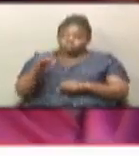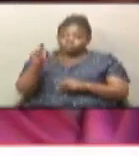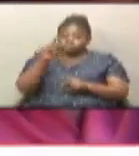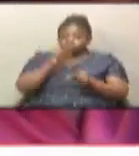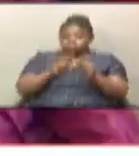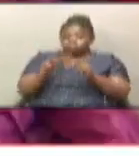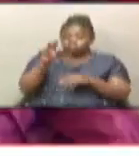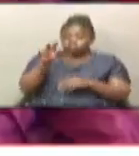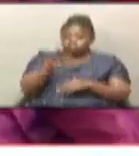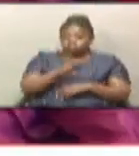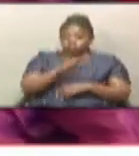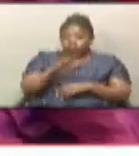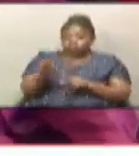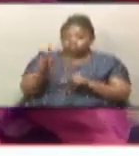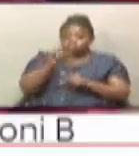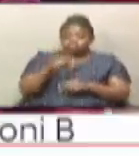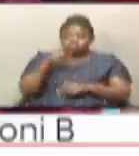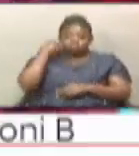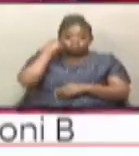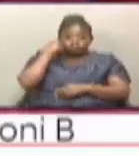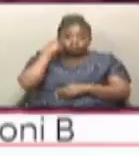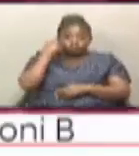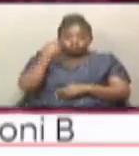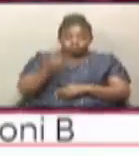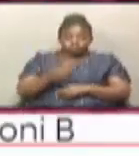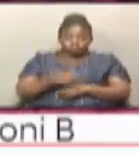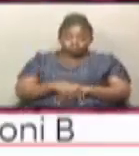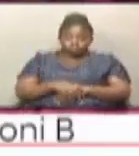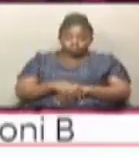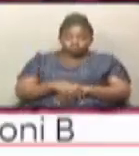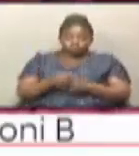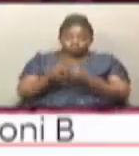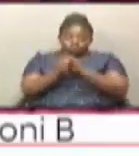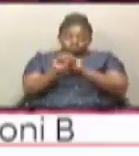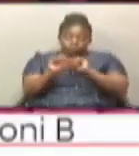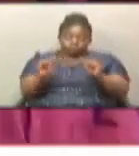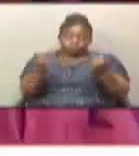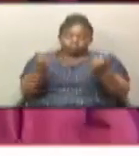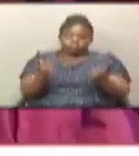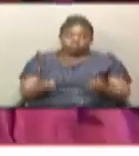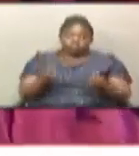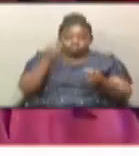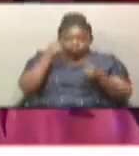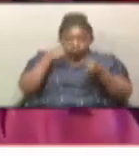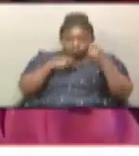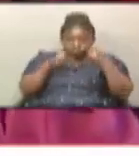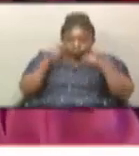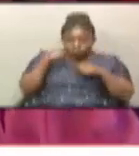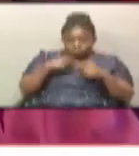abo babulabe nnyo. Bwe tubadde tuyita bamutaasa bafuuse bamukaabya.